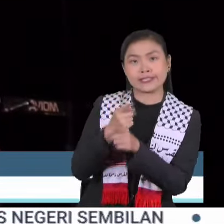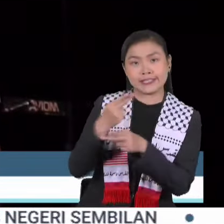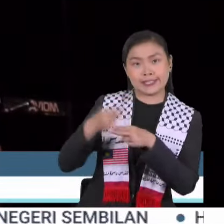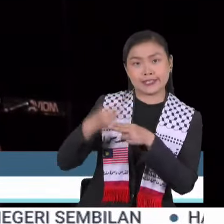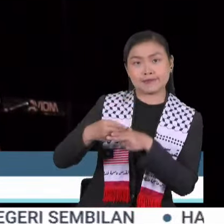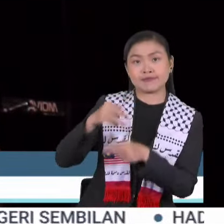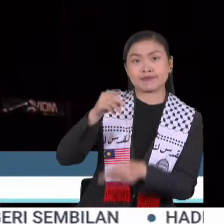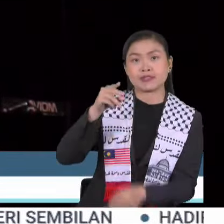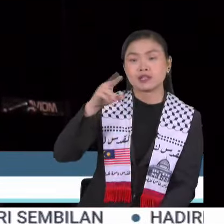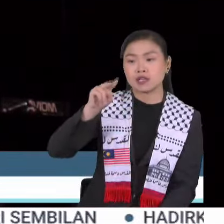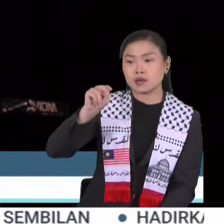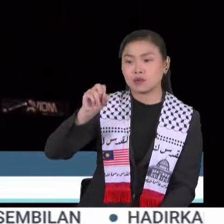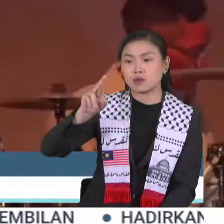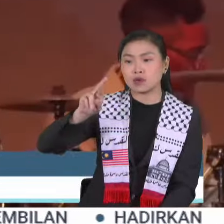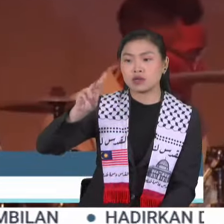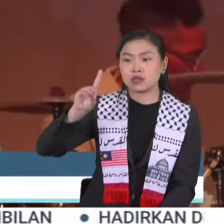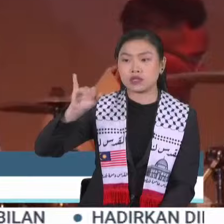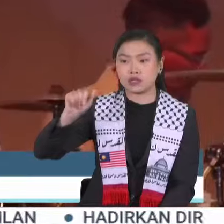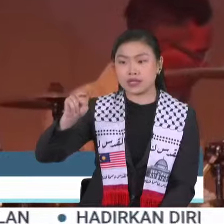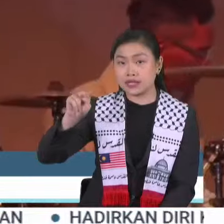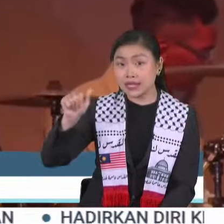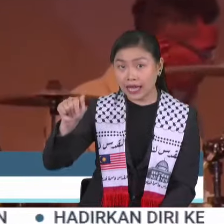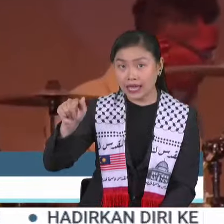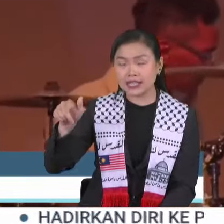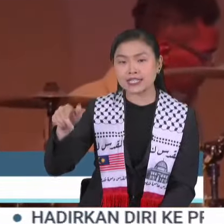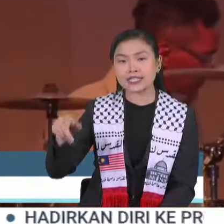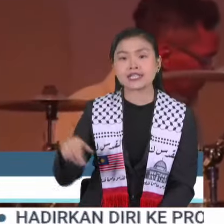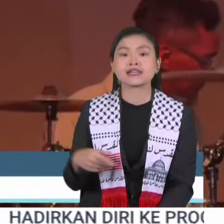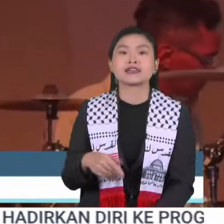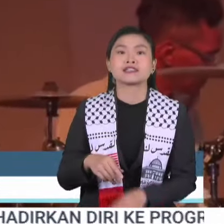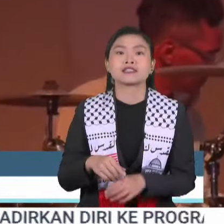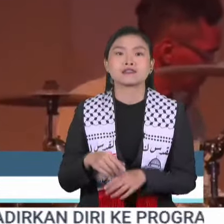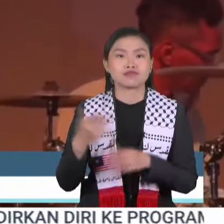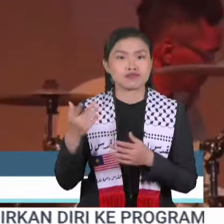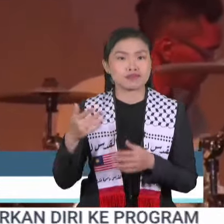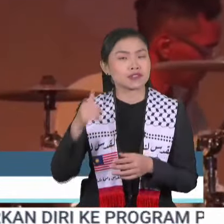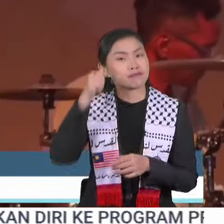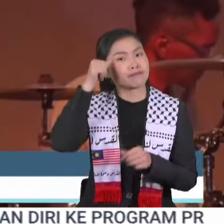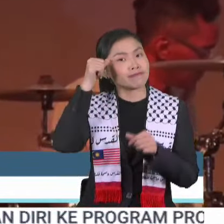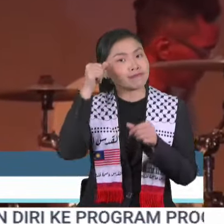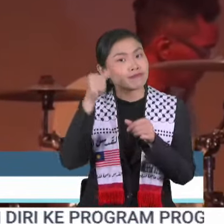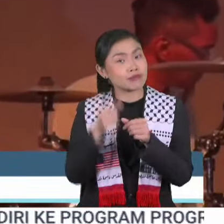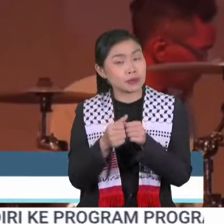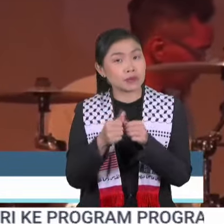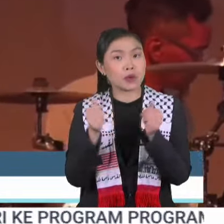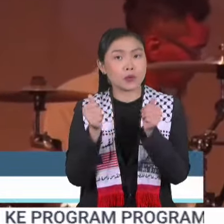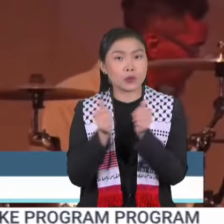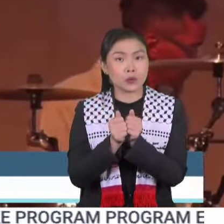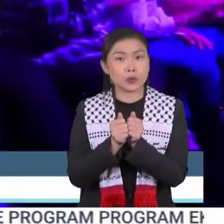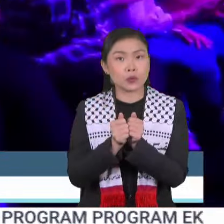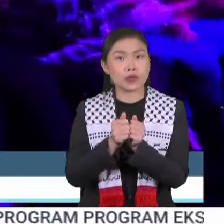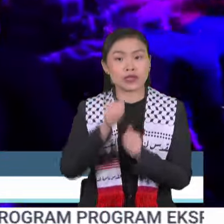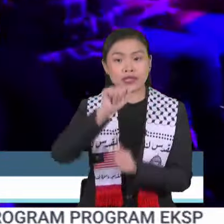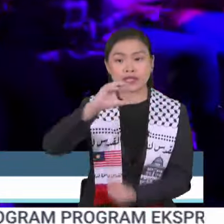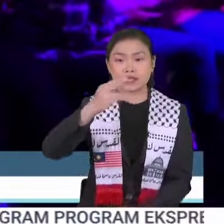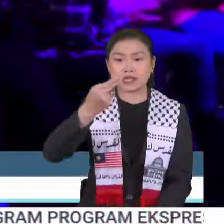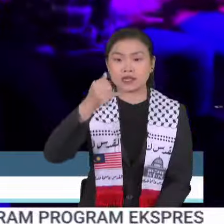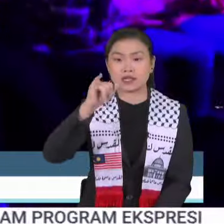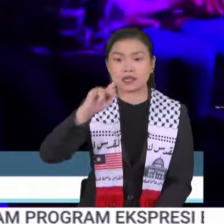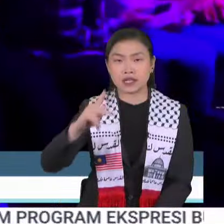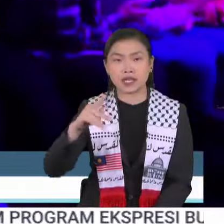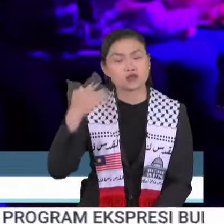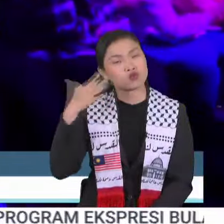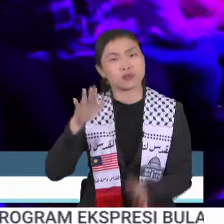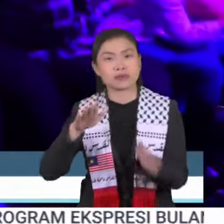alias yang mesra dengan panggilan Nana itu turut mengadakan segmen khas bagi mengimbau memorinya bersama Allahyarham Acik Spin.